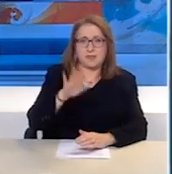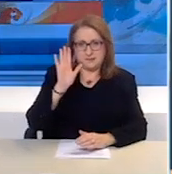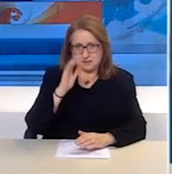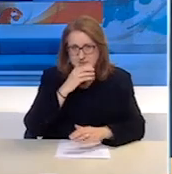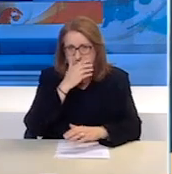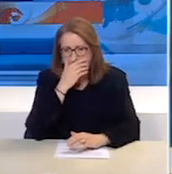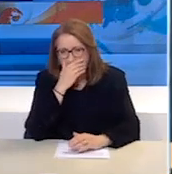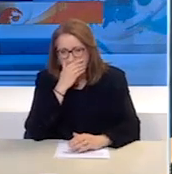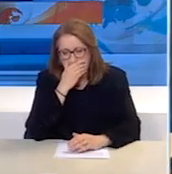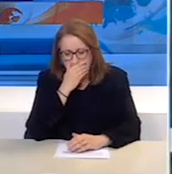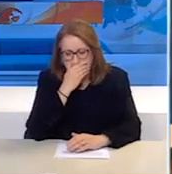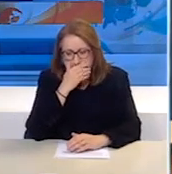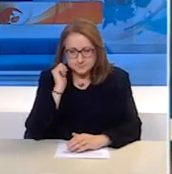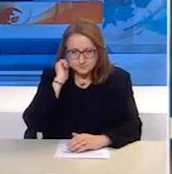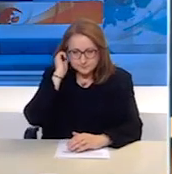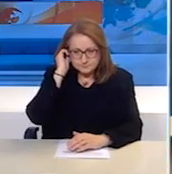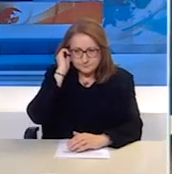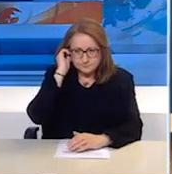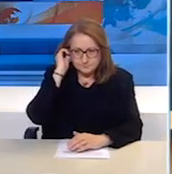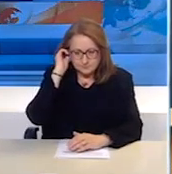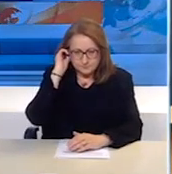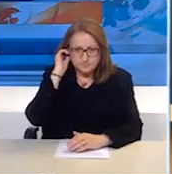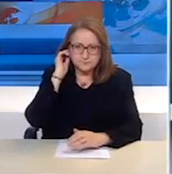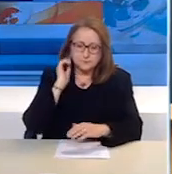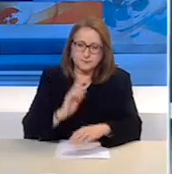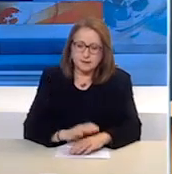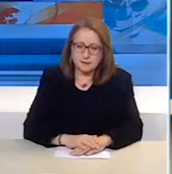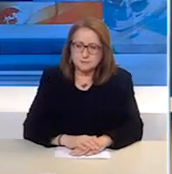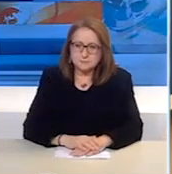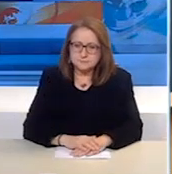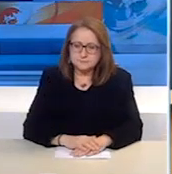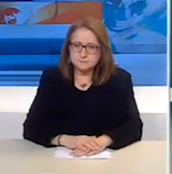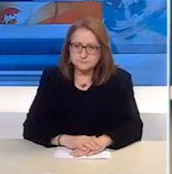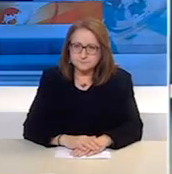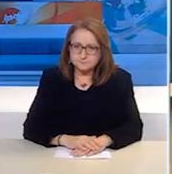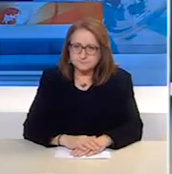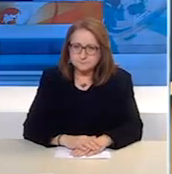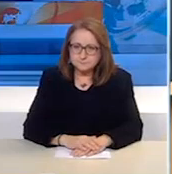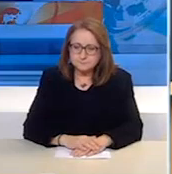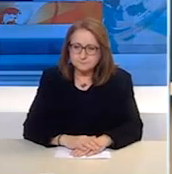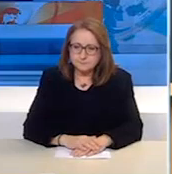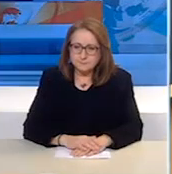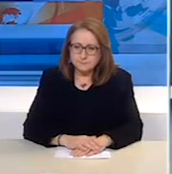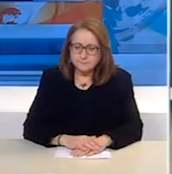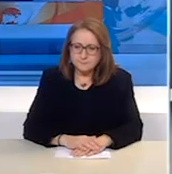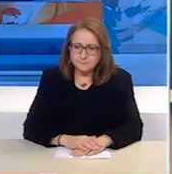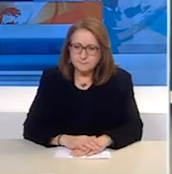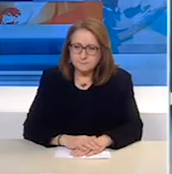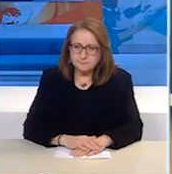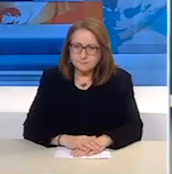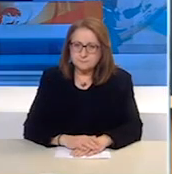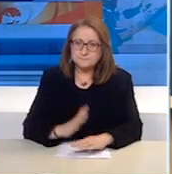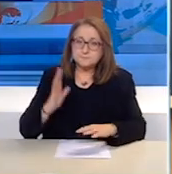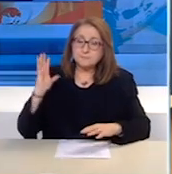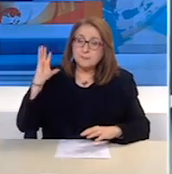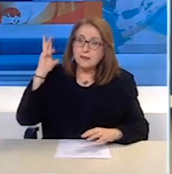Κυρία Μπιμπή από την ιστοσελίδα υγεία μου.gr του πρώτου θέματος. Κύριε καθηγητά, έχουν αναφερθεί στη χώρα μας περιστατικά που